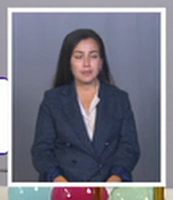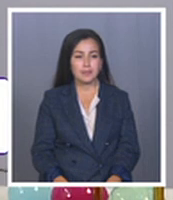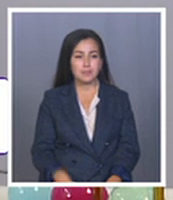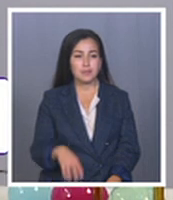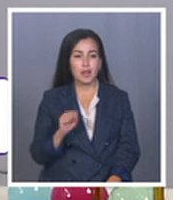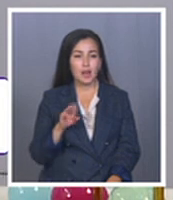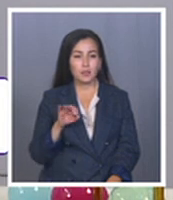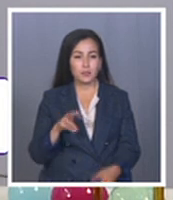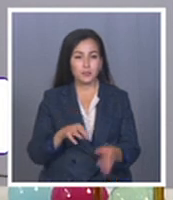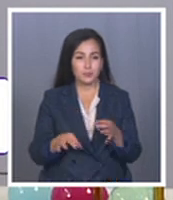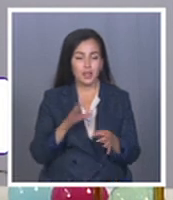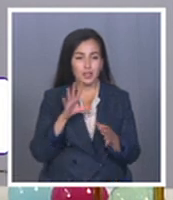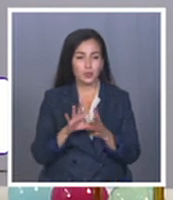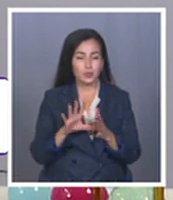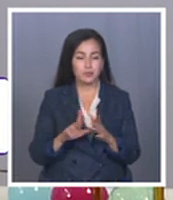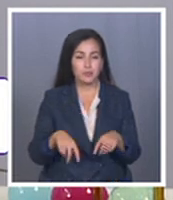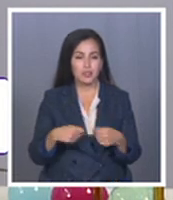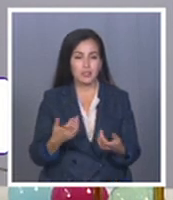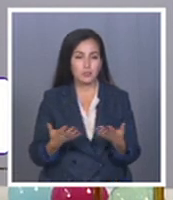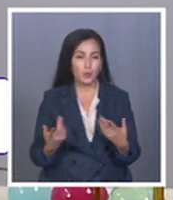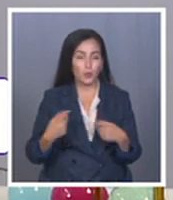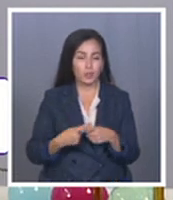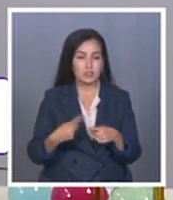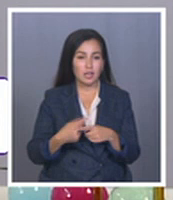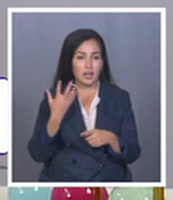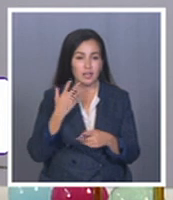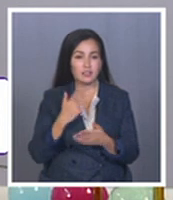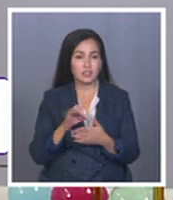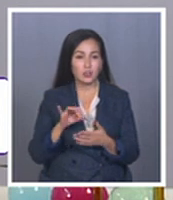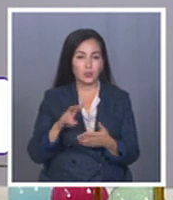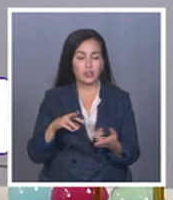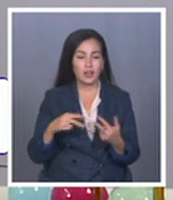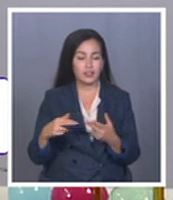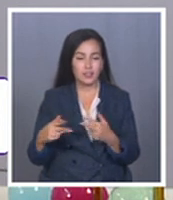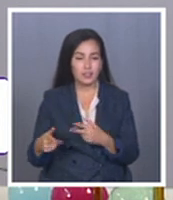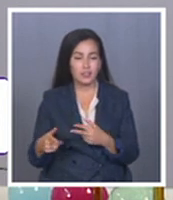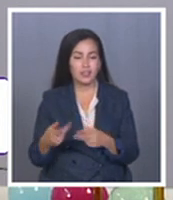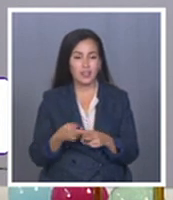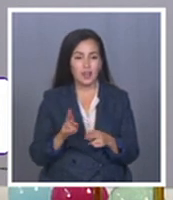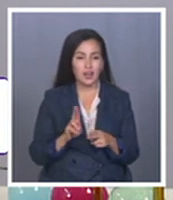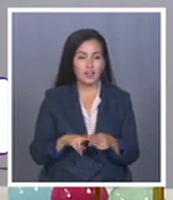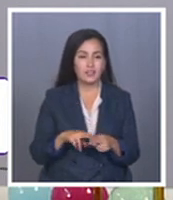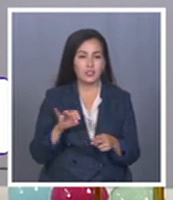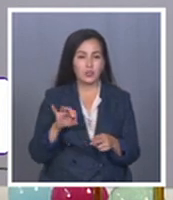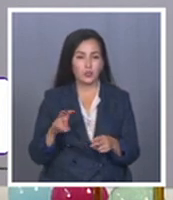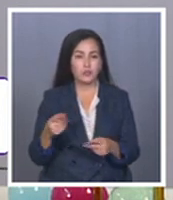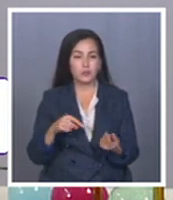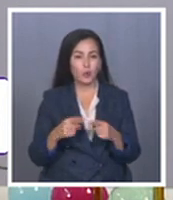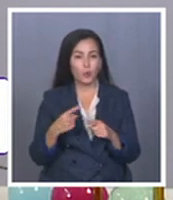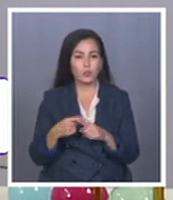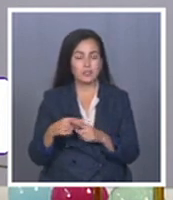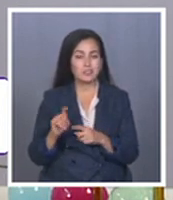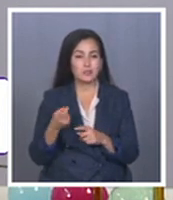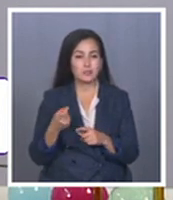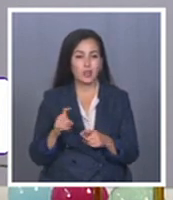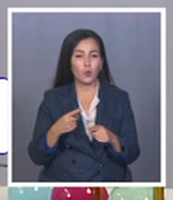Атомдар электрондарды беріп, немесе қосып алған кезде иондарға айналады. Яғни, иондар бір-бірімен қосылып, химиялық